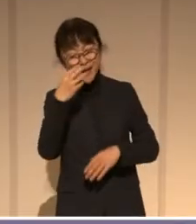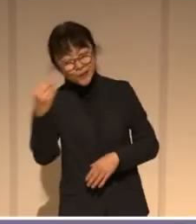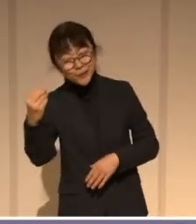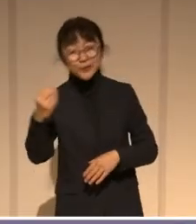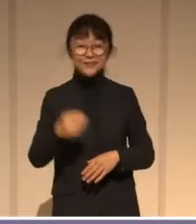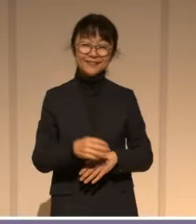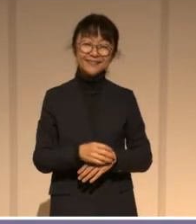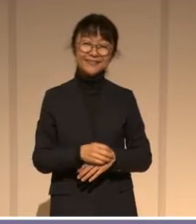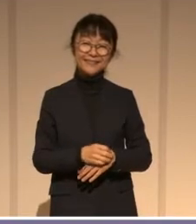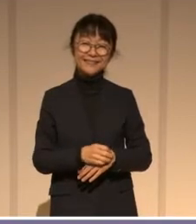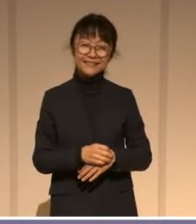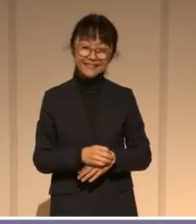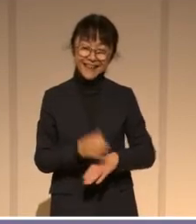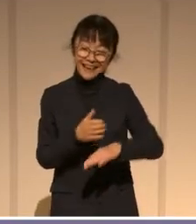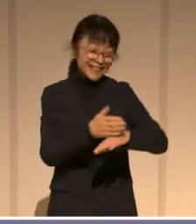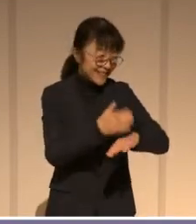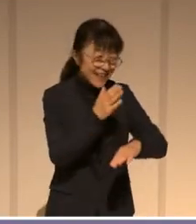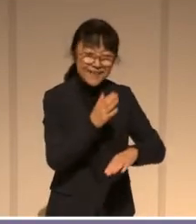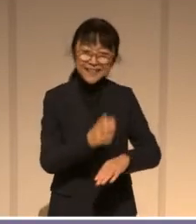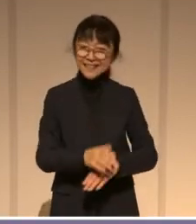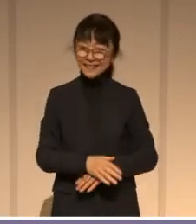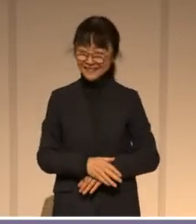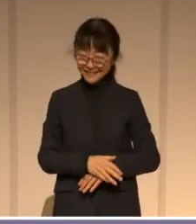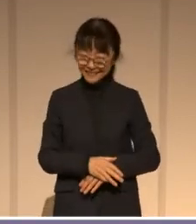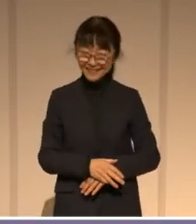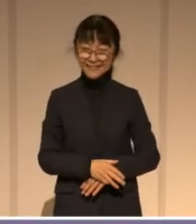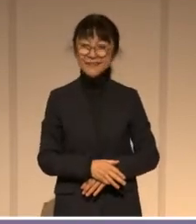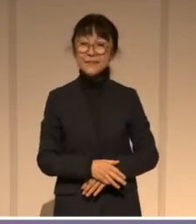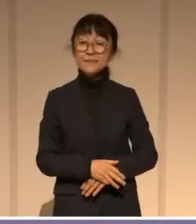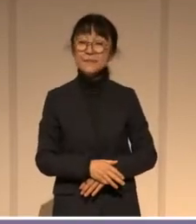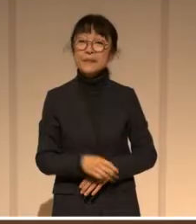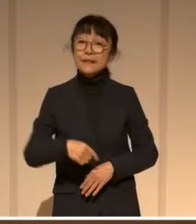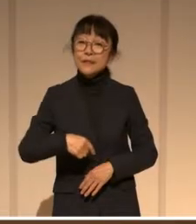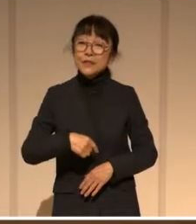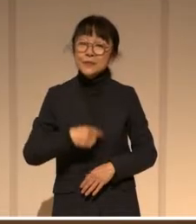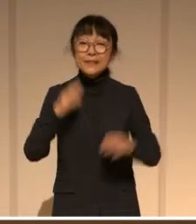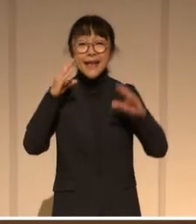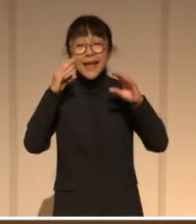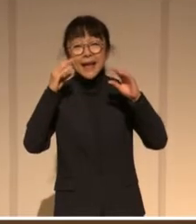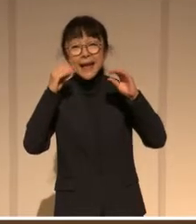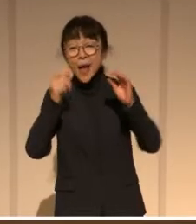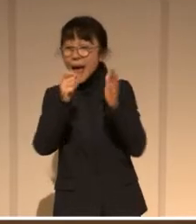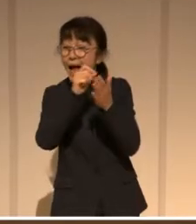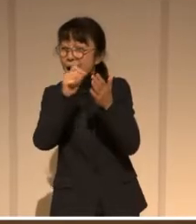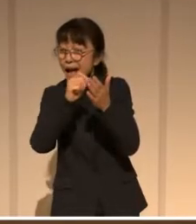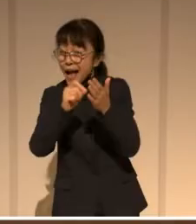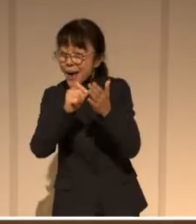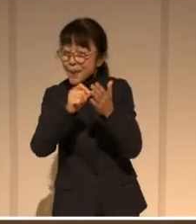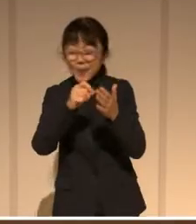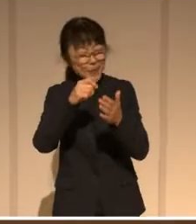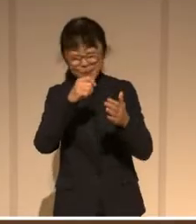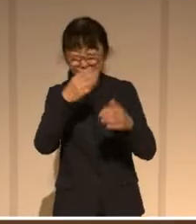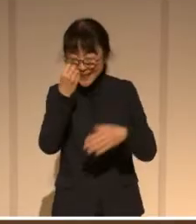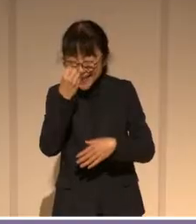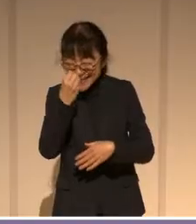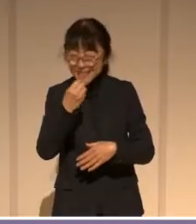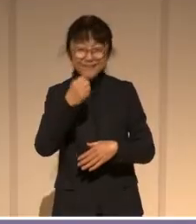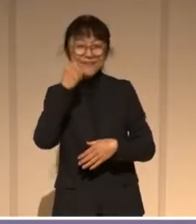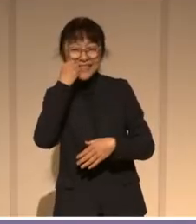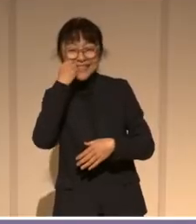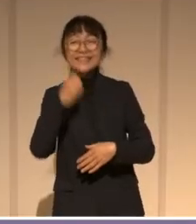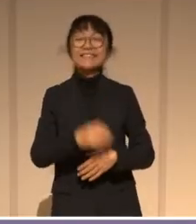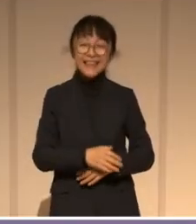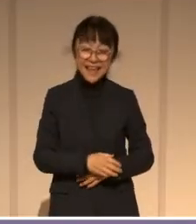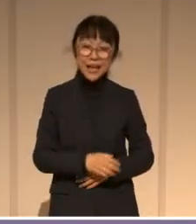思いますありがとうございますそうですよねーでも自分で映画をってか黄猿ねなぜ母の口が小さい